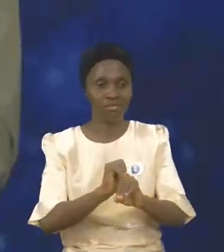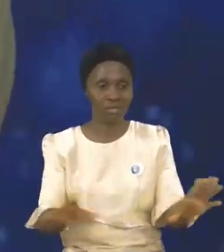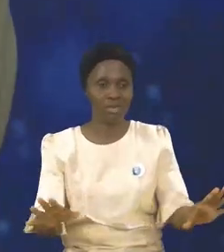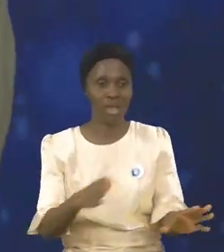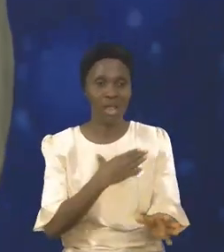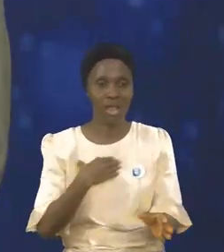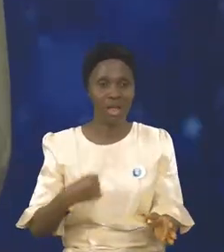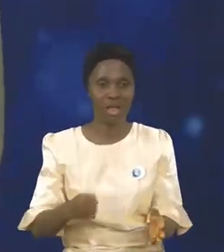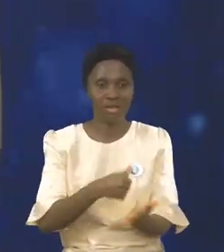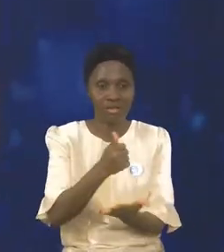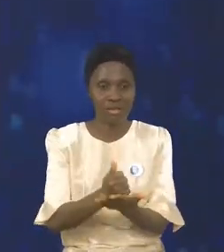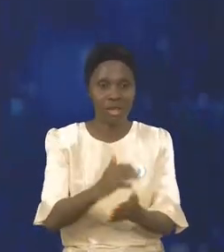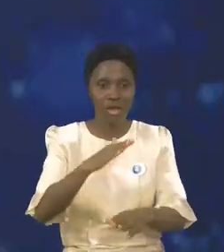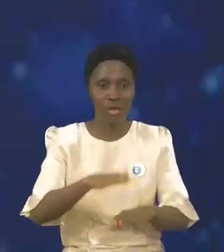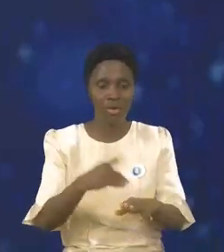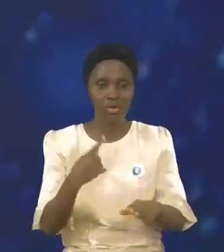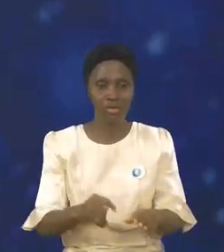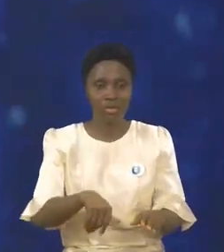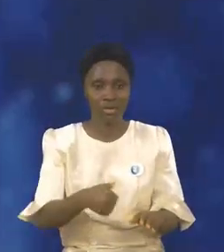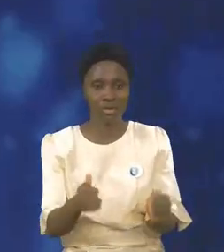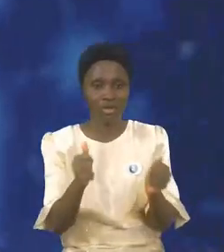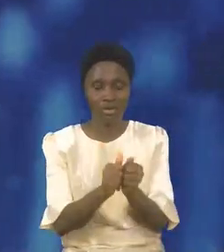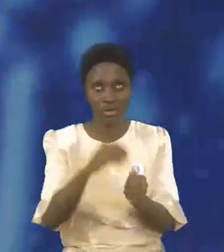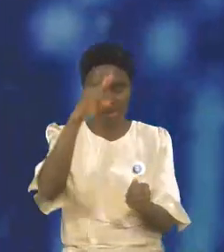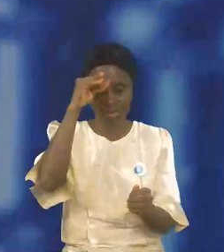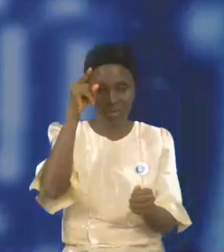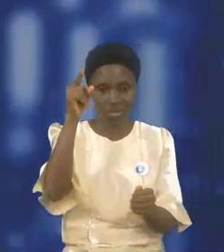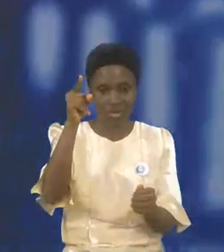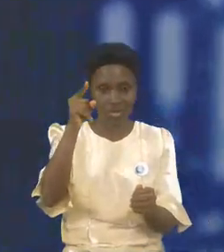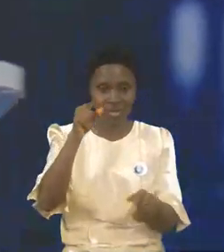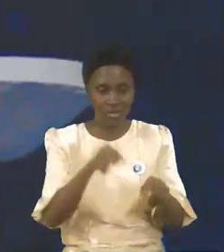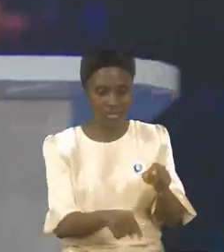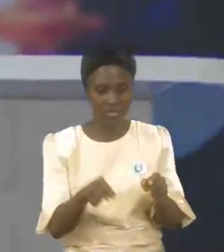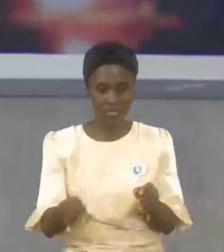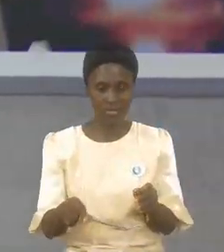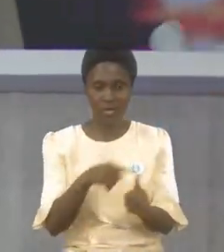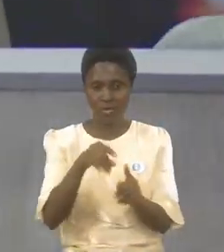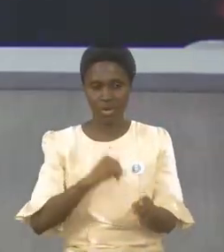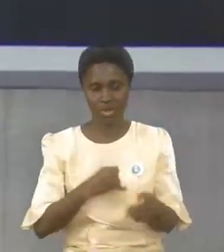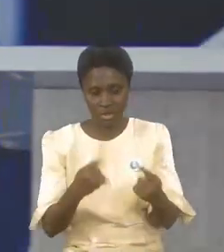aux pieds ce qu'il restait.